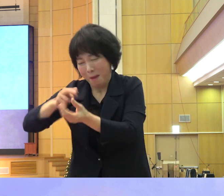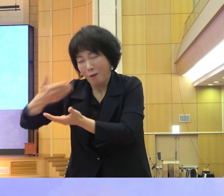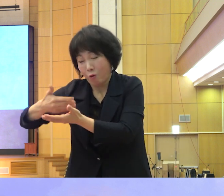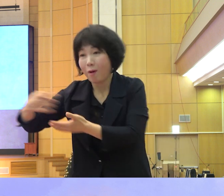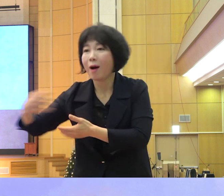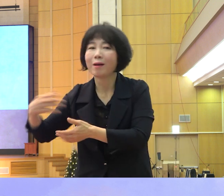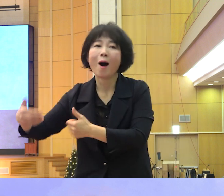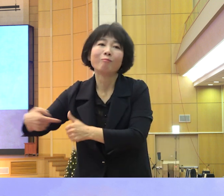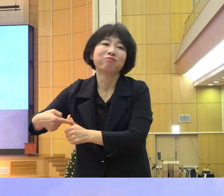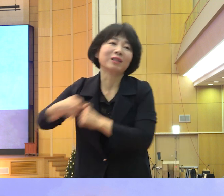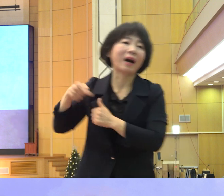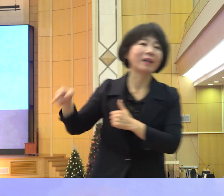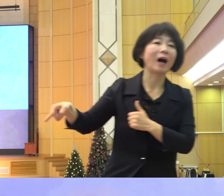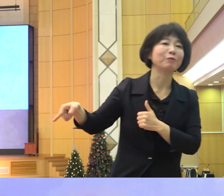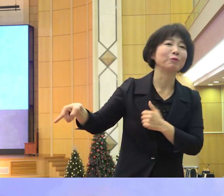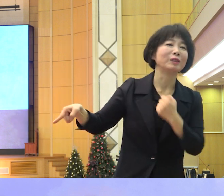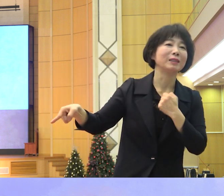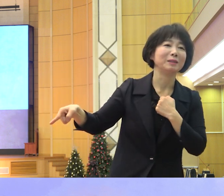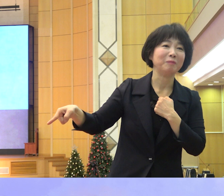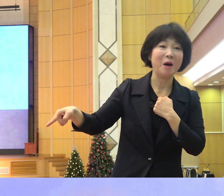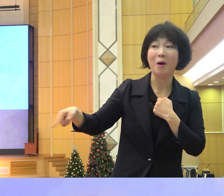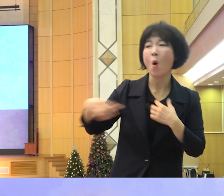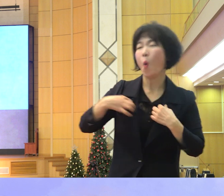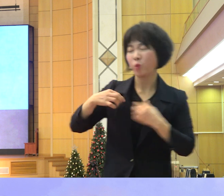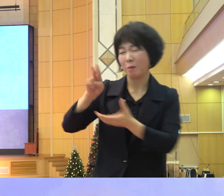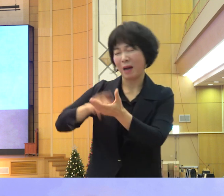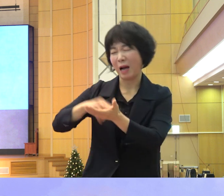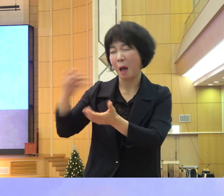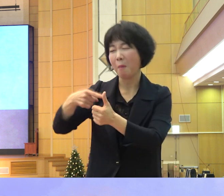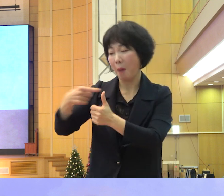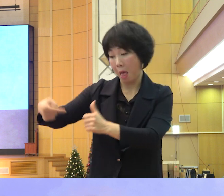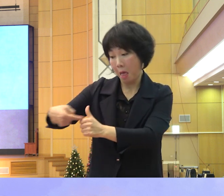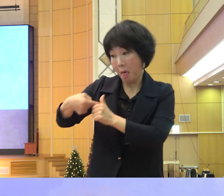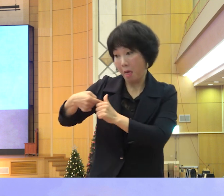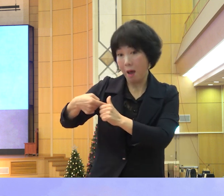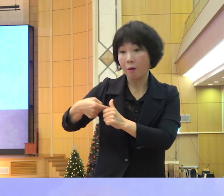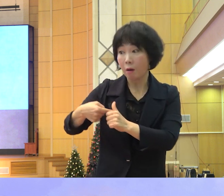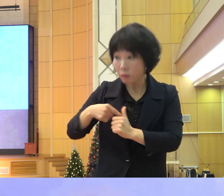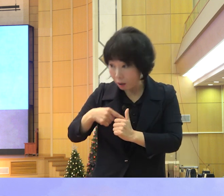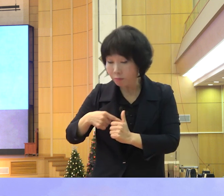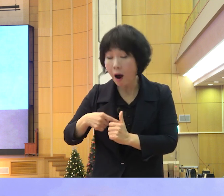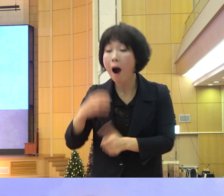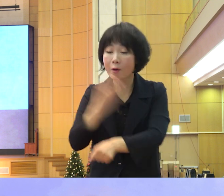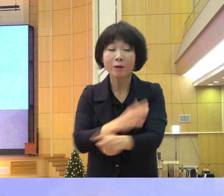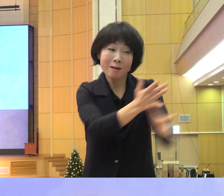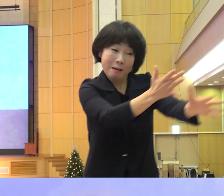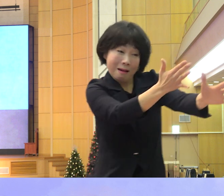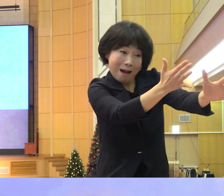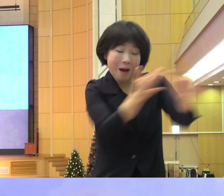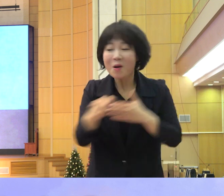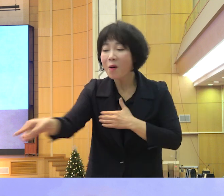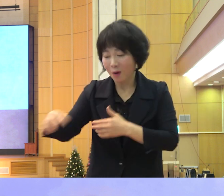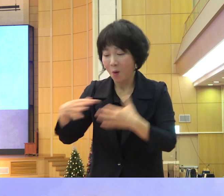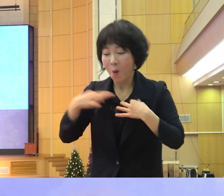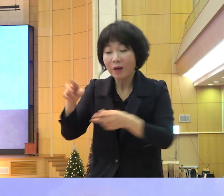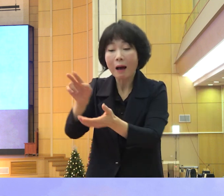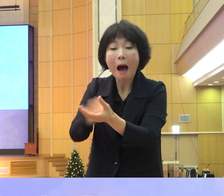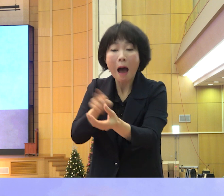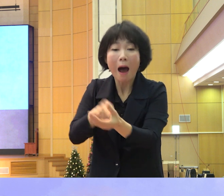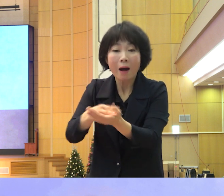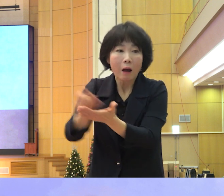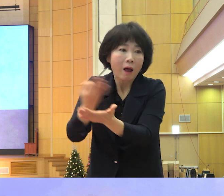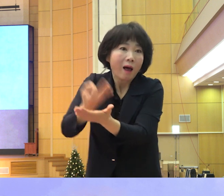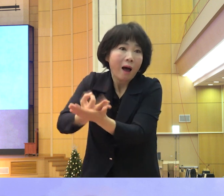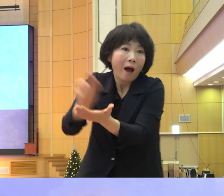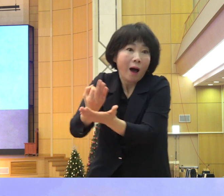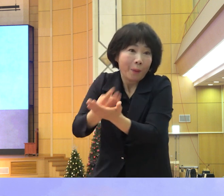아니야. 그래서 이제 얼마에 하고 팔면 주고 이제, 그리고 남는 건 자기 갖고. 손님이